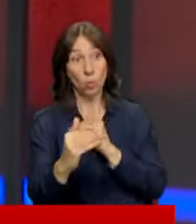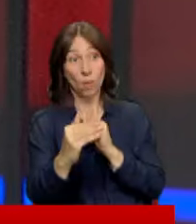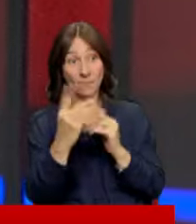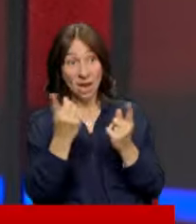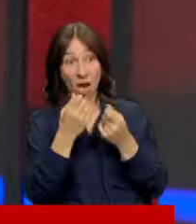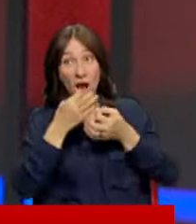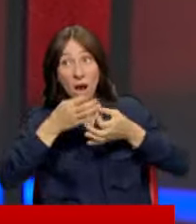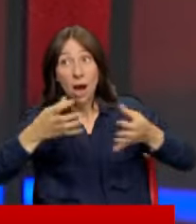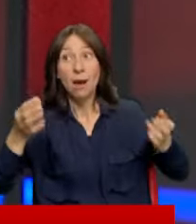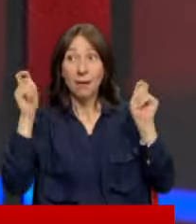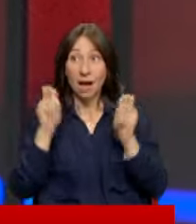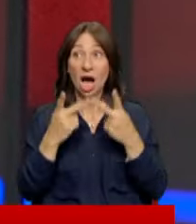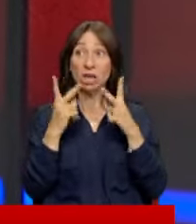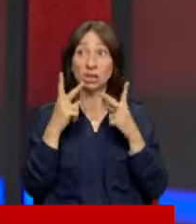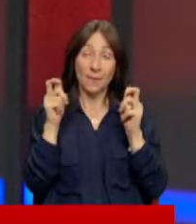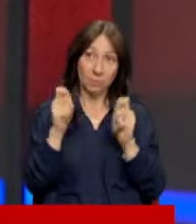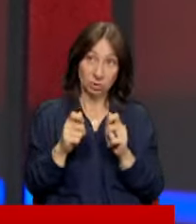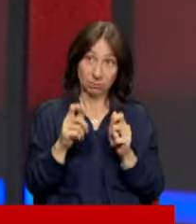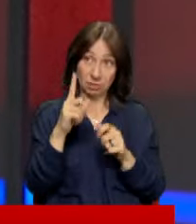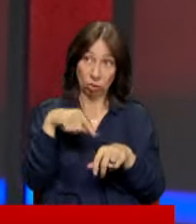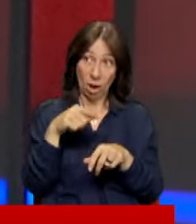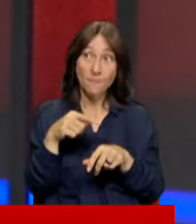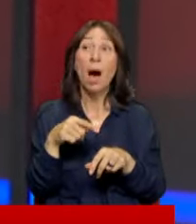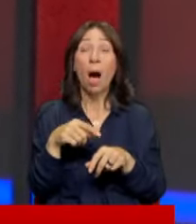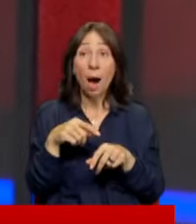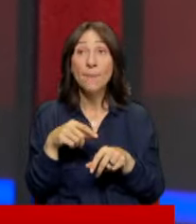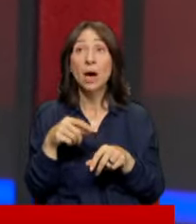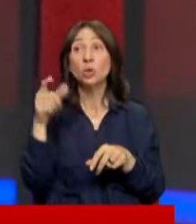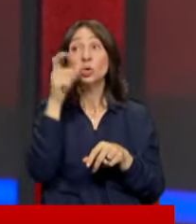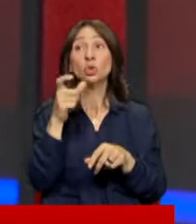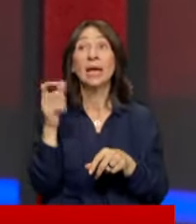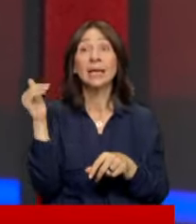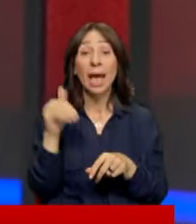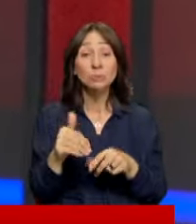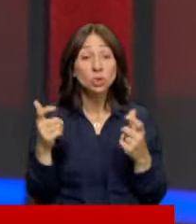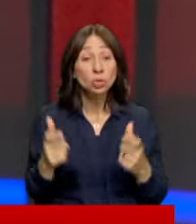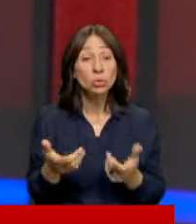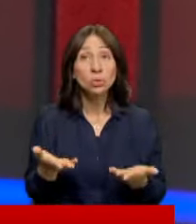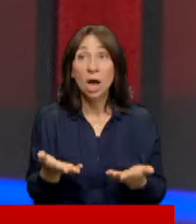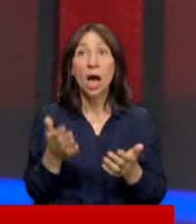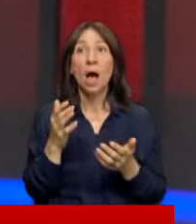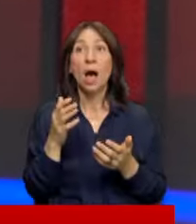bir açıklamalarla gündemdeydi bir dönem. Ama Türkiye'nin gelmiş olduğu noktada